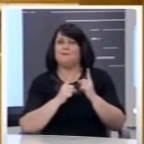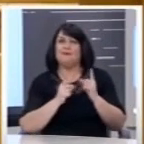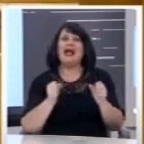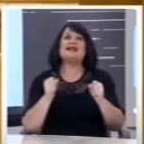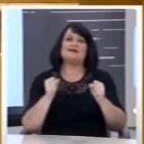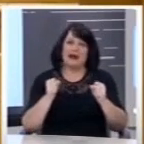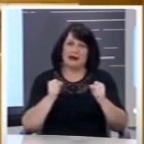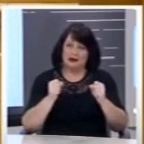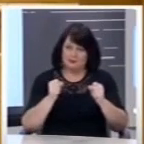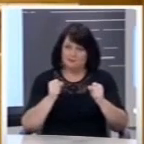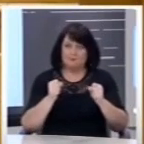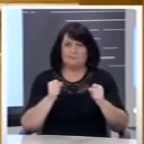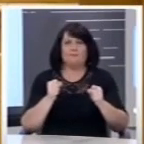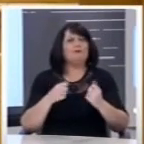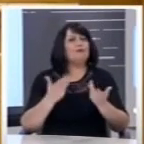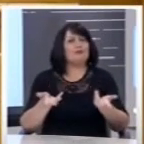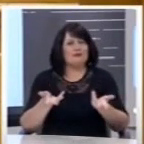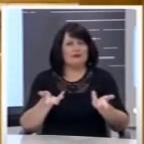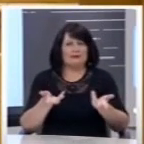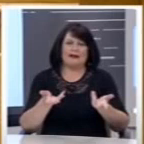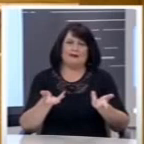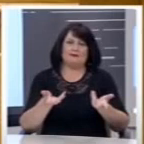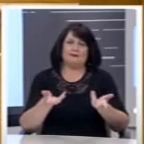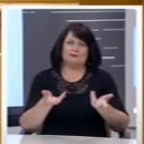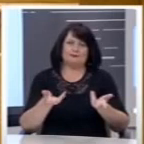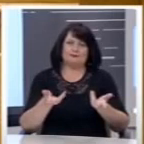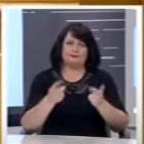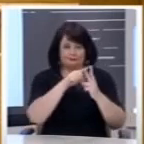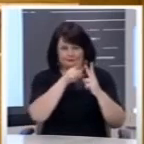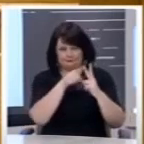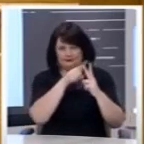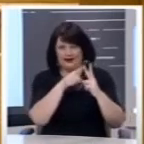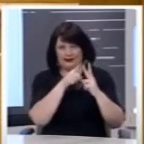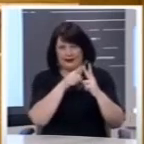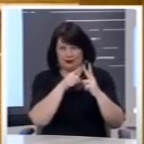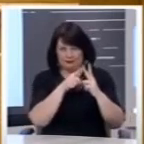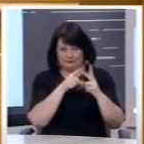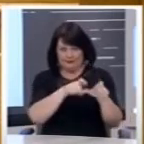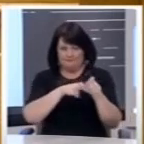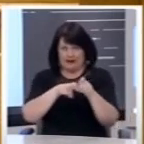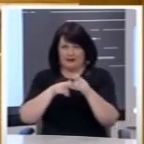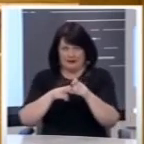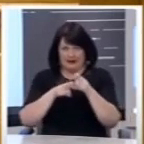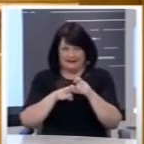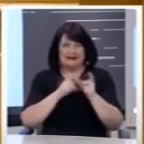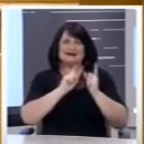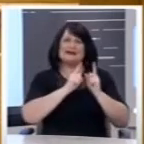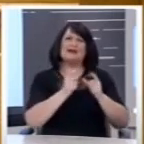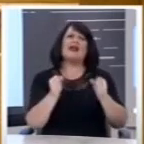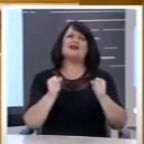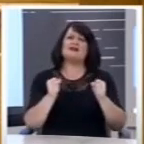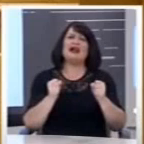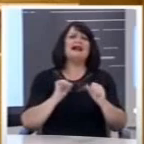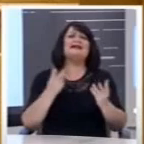ασφάλειας, η οποία συνθήκη ασφάλειας έχει δύο παραρτήματα. Σας θυμίζω ότι η συνθήκη ασφάλειας λέει ότι